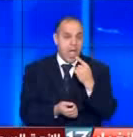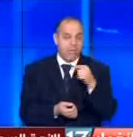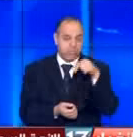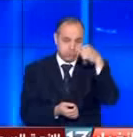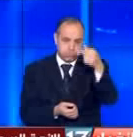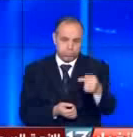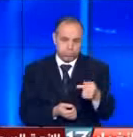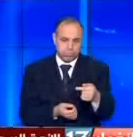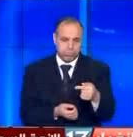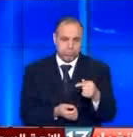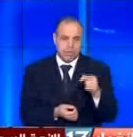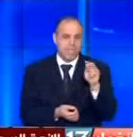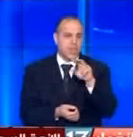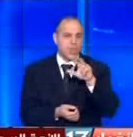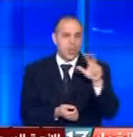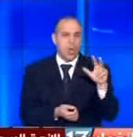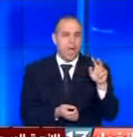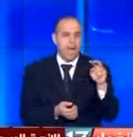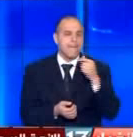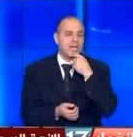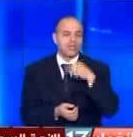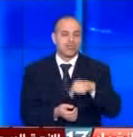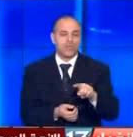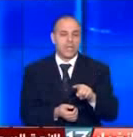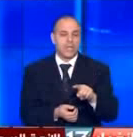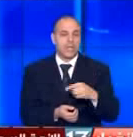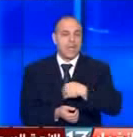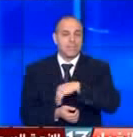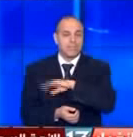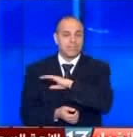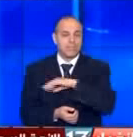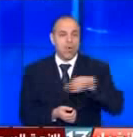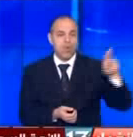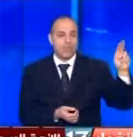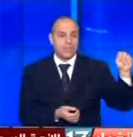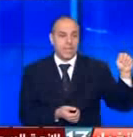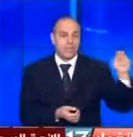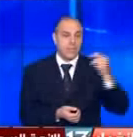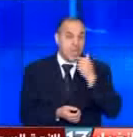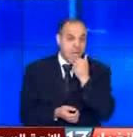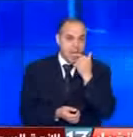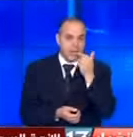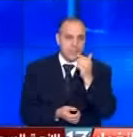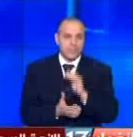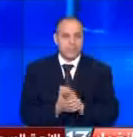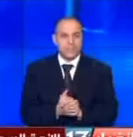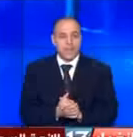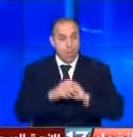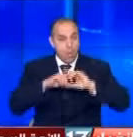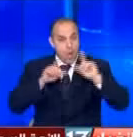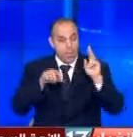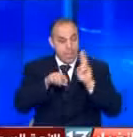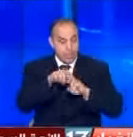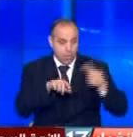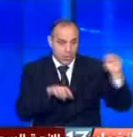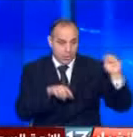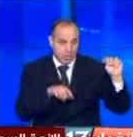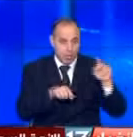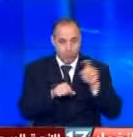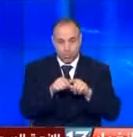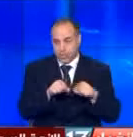ومكافحة الإرهاب. وكشف ديمستورا عن هذا الموعد بعد أن قدم لمجلس الأمن الدولي نتائج المحادثات